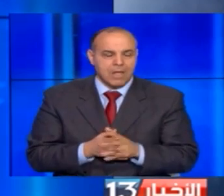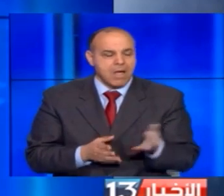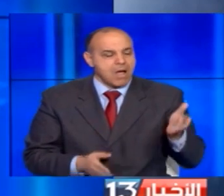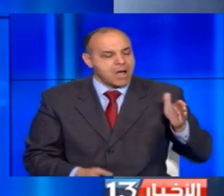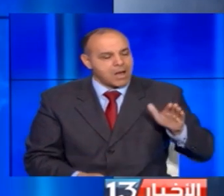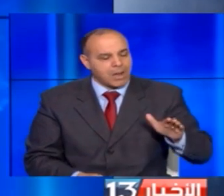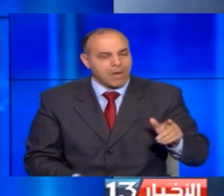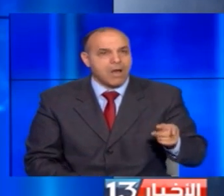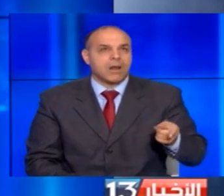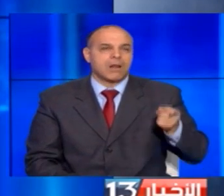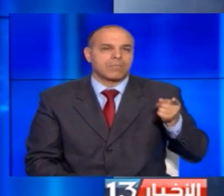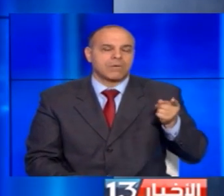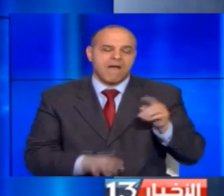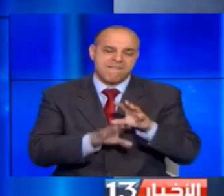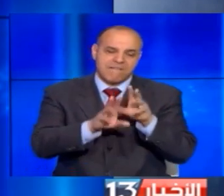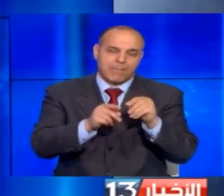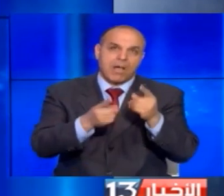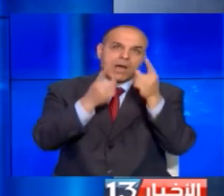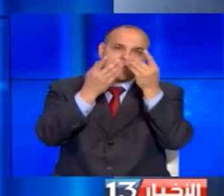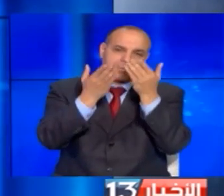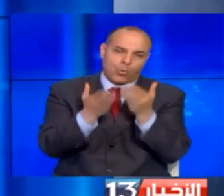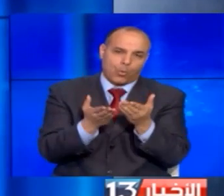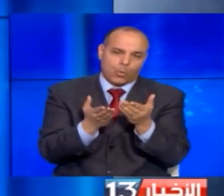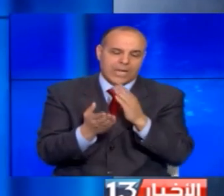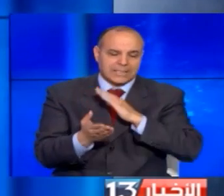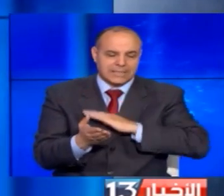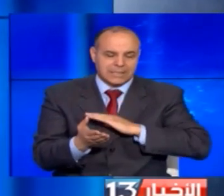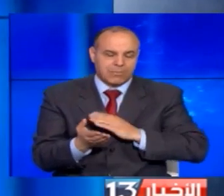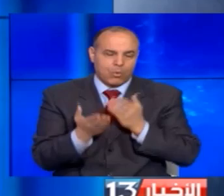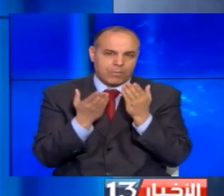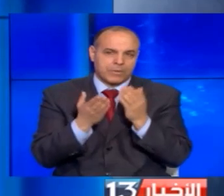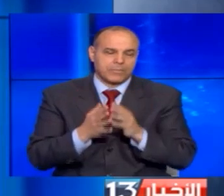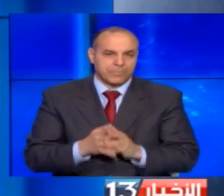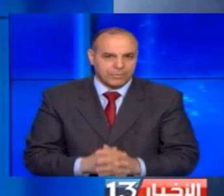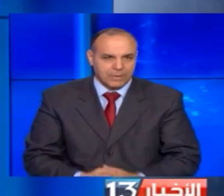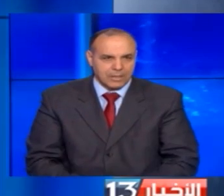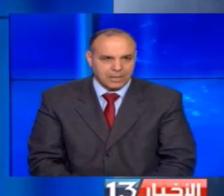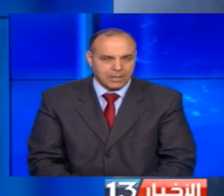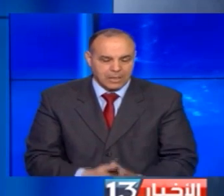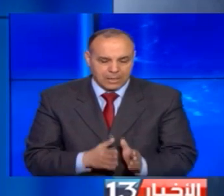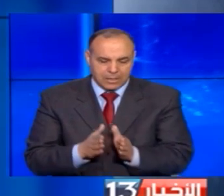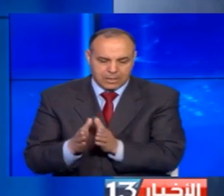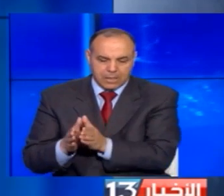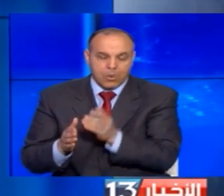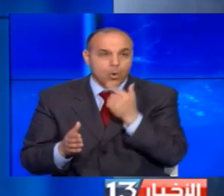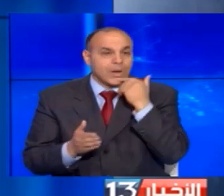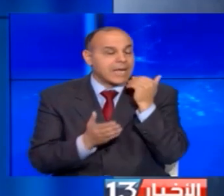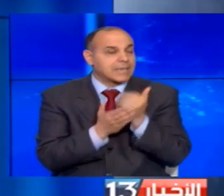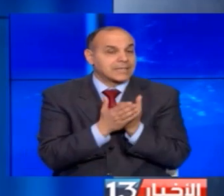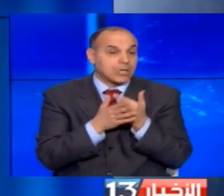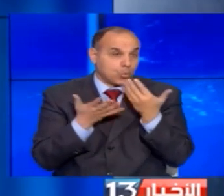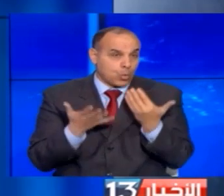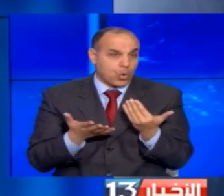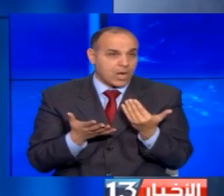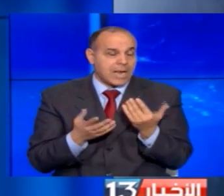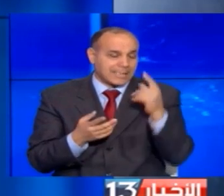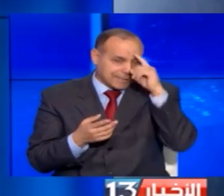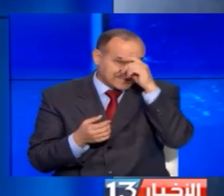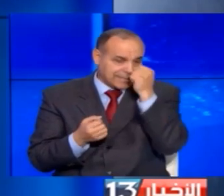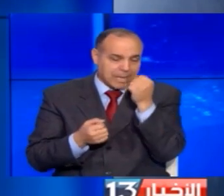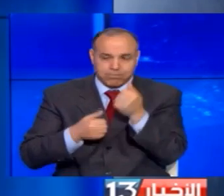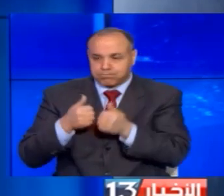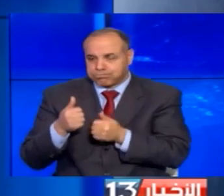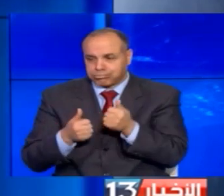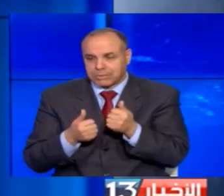رحم الله الفقيد ورزق أهله وذويه جميل الصبر والسلوان. وفي شأن اقتصادي، ورغم شدة